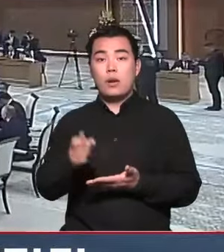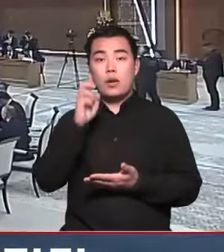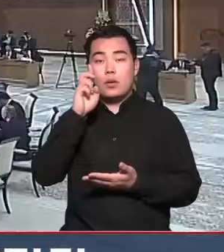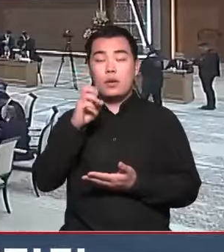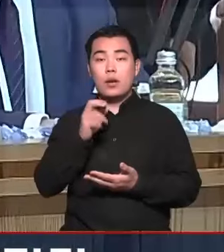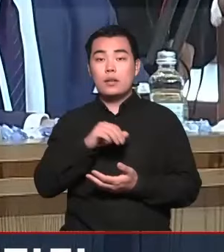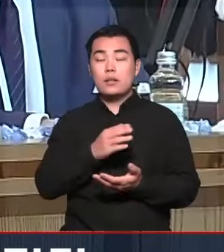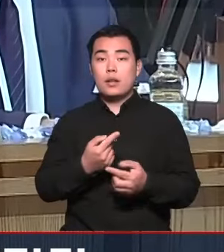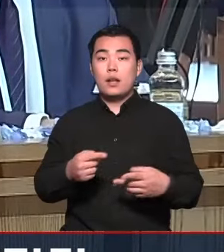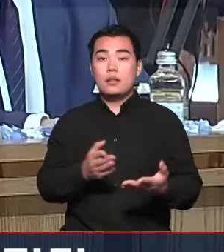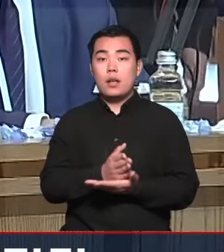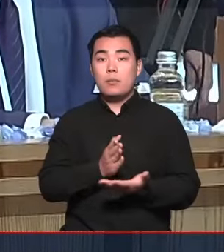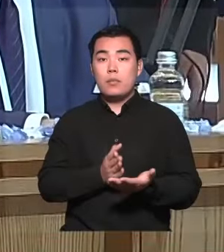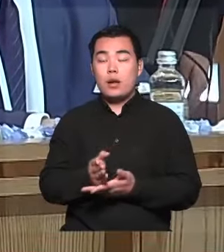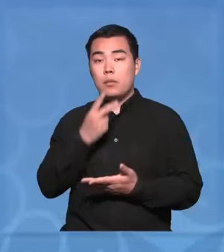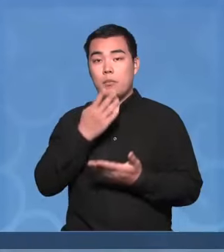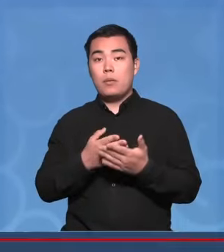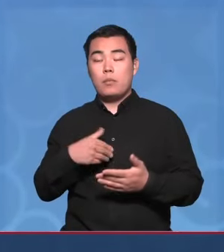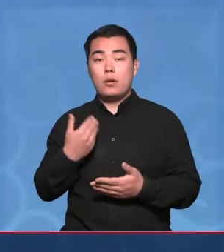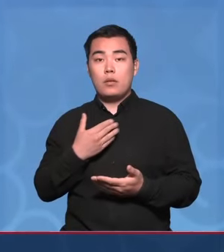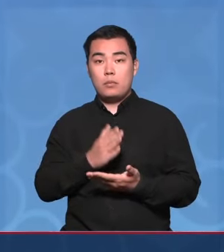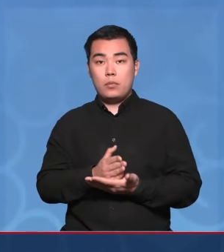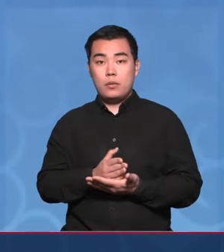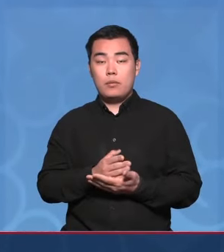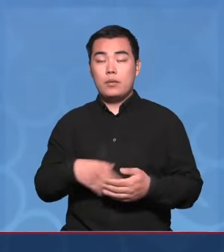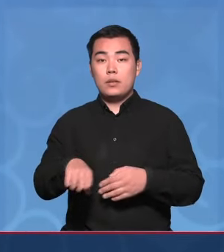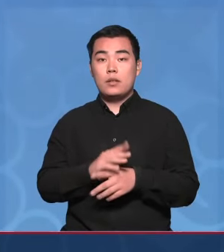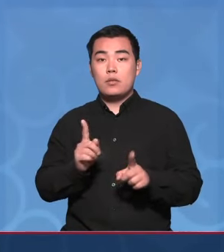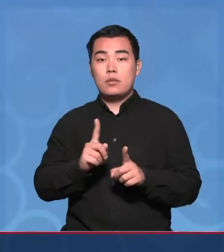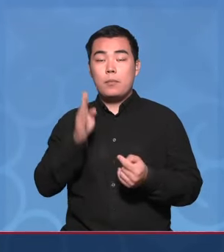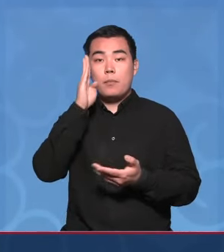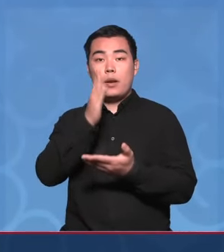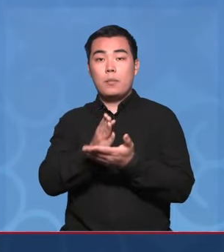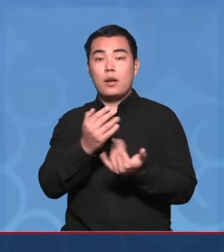бірқатар салаларда байланыс көкжиегі кеңейеді. Бұл құжаттардың барлығы тікелей